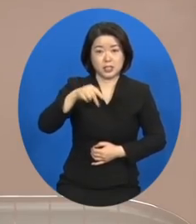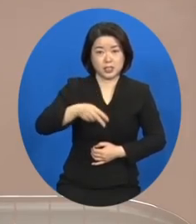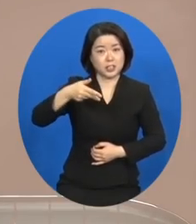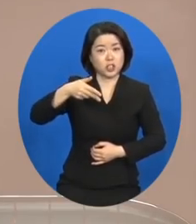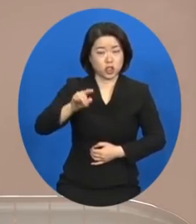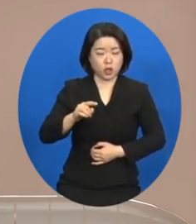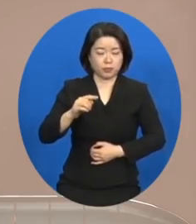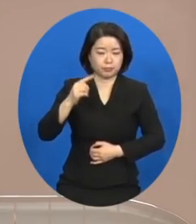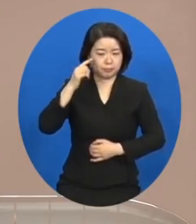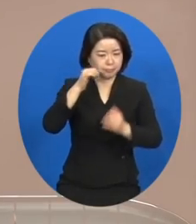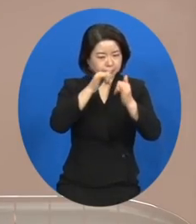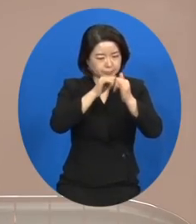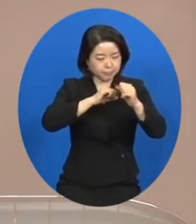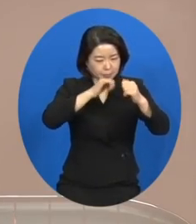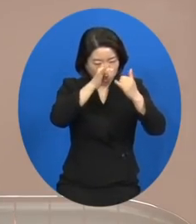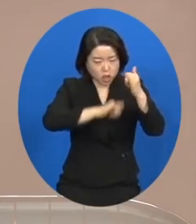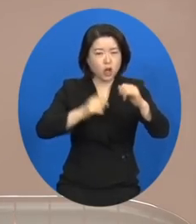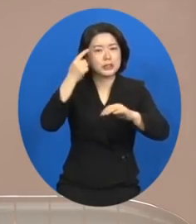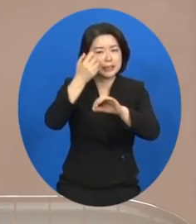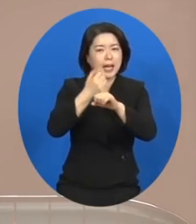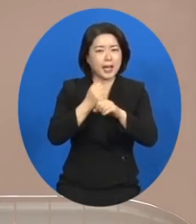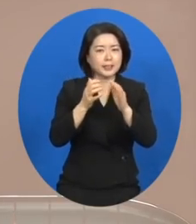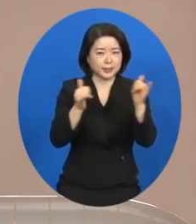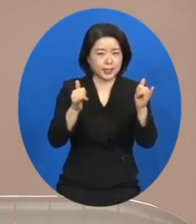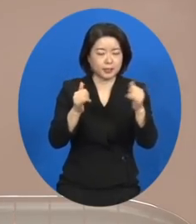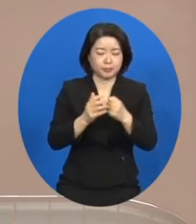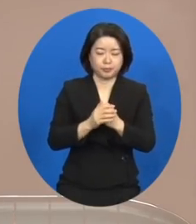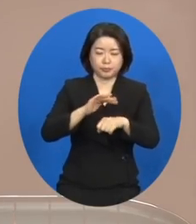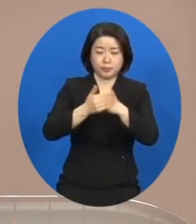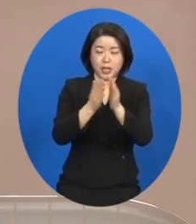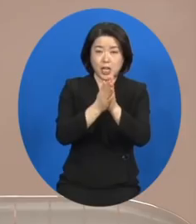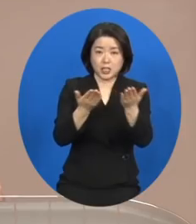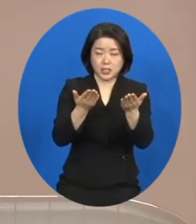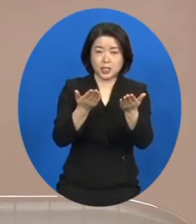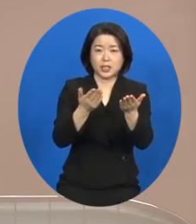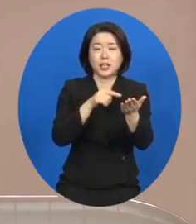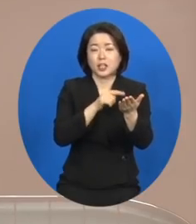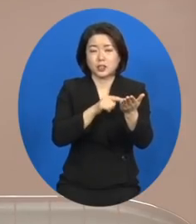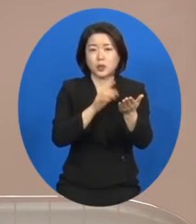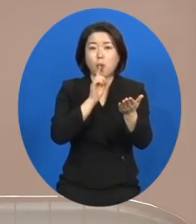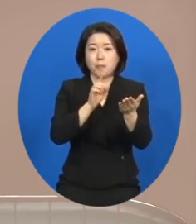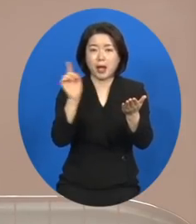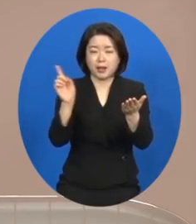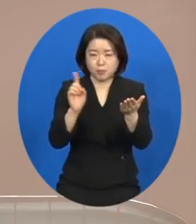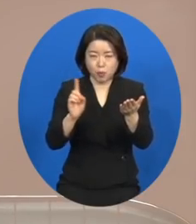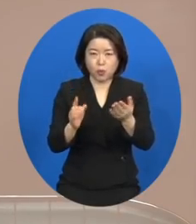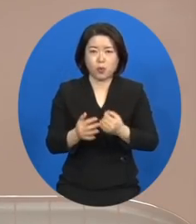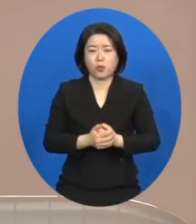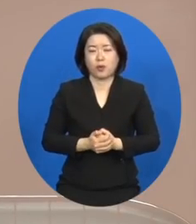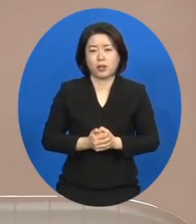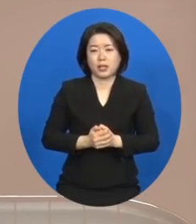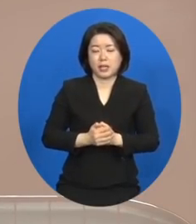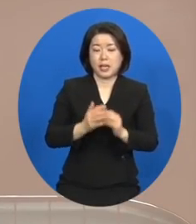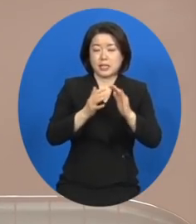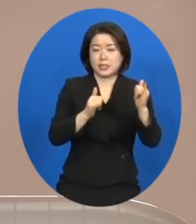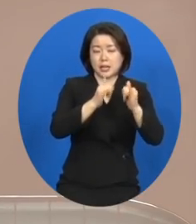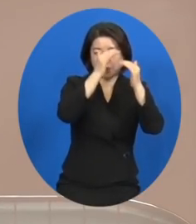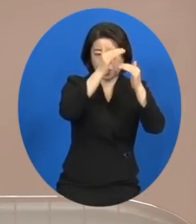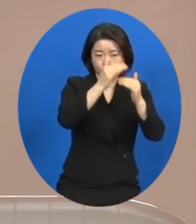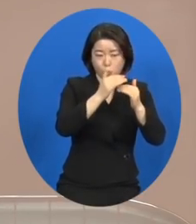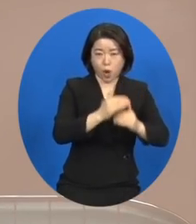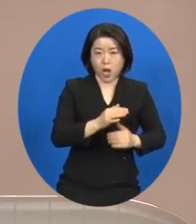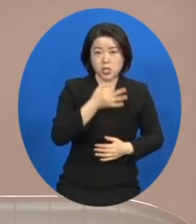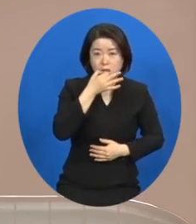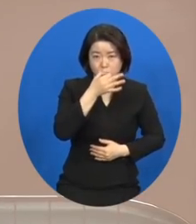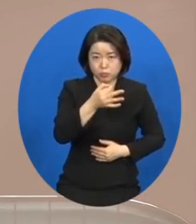한데요, 하나님의 뜻이라는 책을 썼습니다. 그가 이런 말을 남겼어요. 인간이 과정이라고 부르는 그것을 하나님은